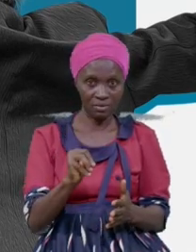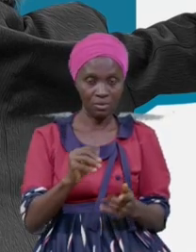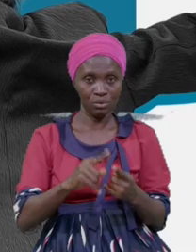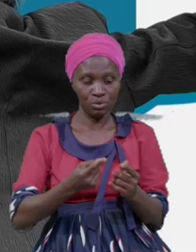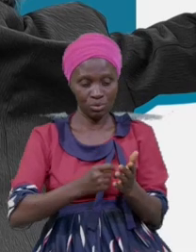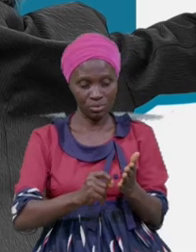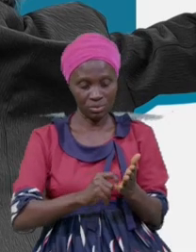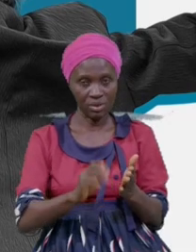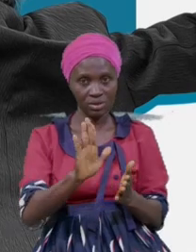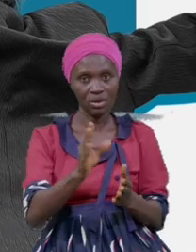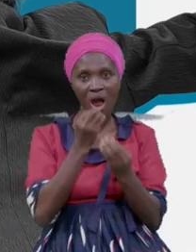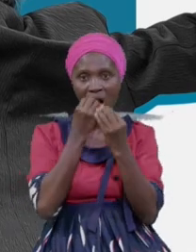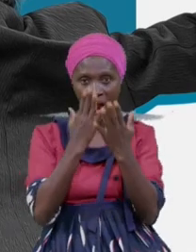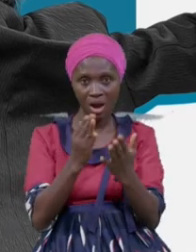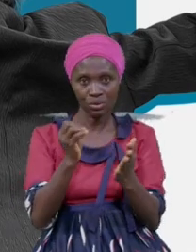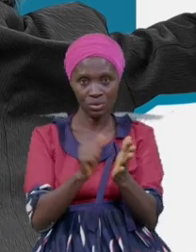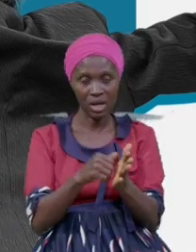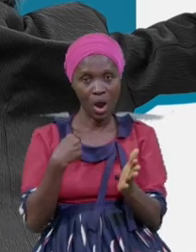marche avec Christ.